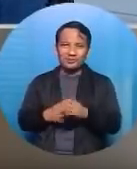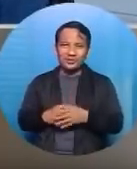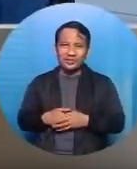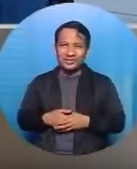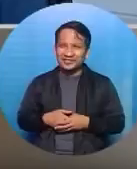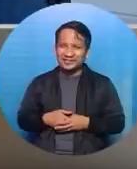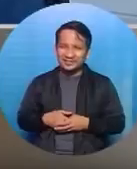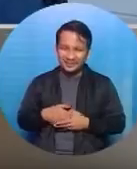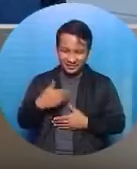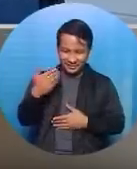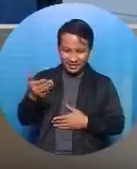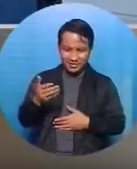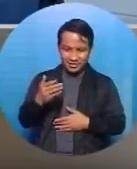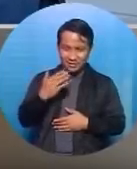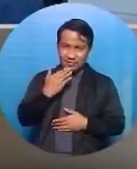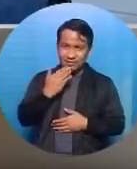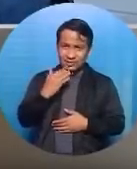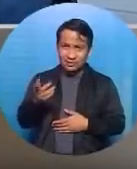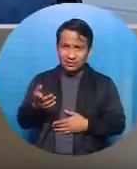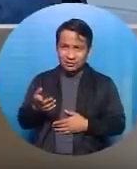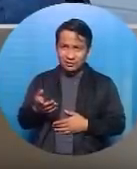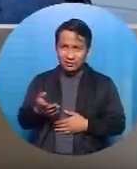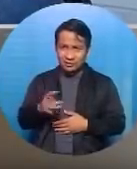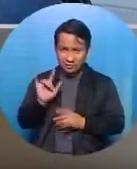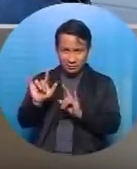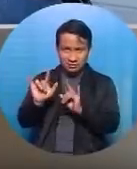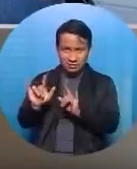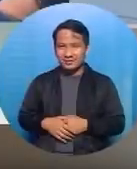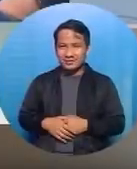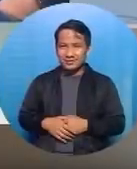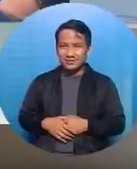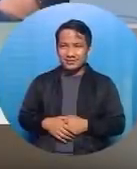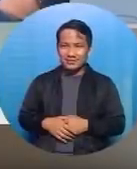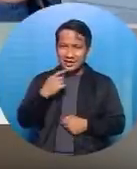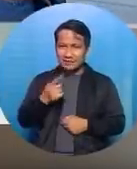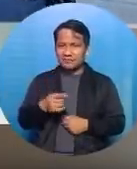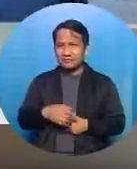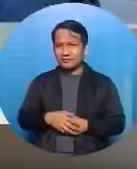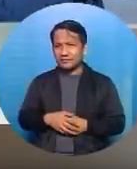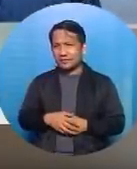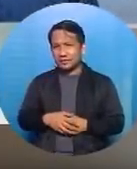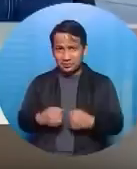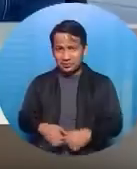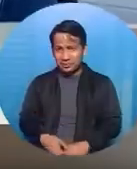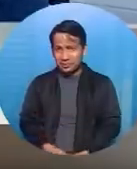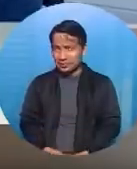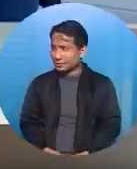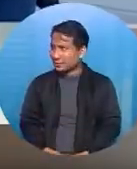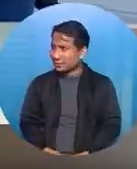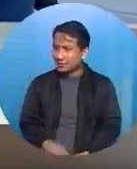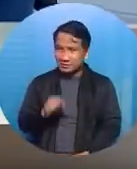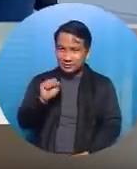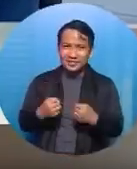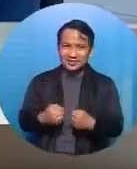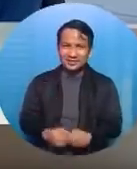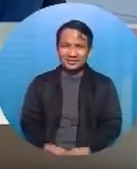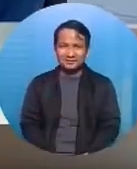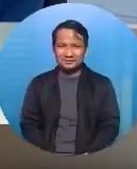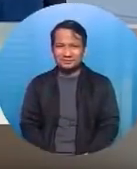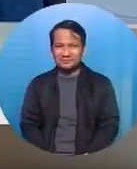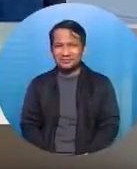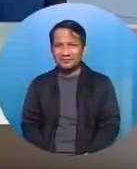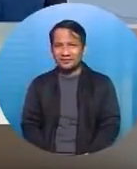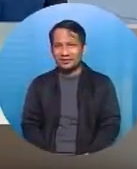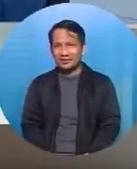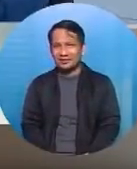Oh, okay. Madalas ba siya nagsasabing I love you sa'yo? Opo. Malakas pa ba siya? Opo, malakas naman po siya. Okay.